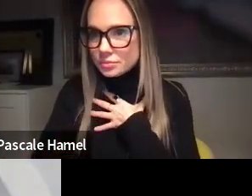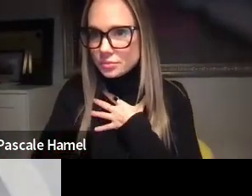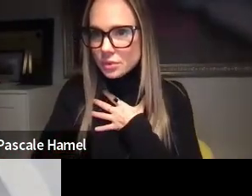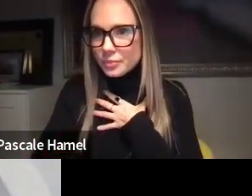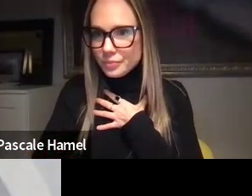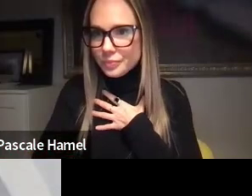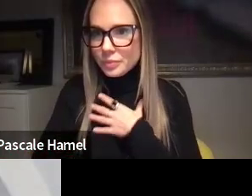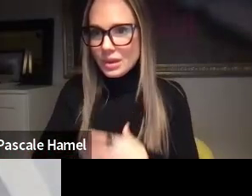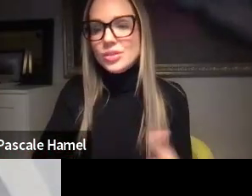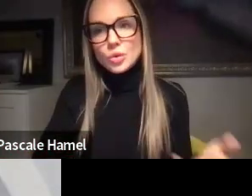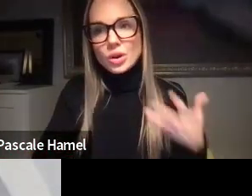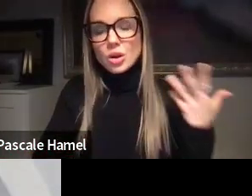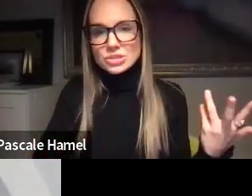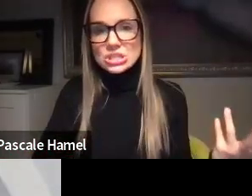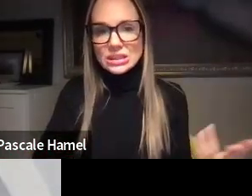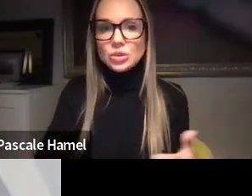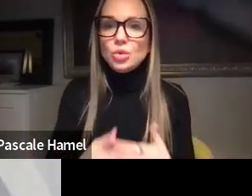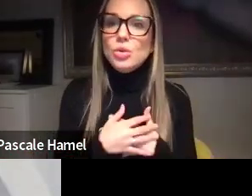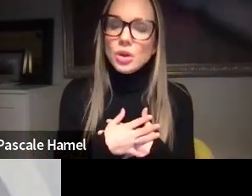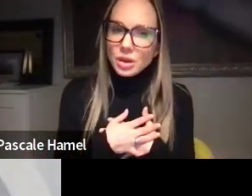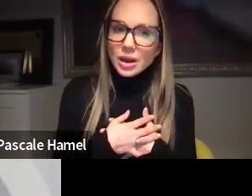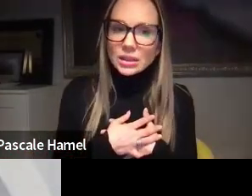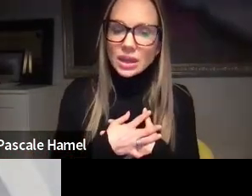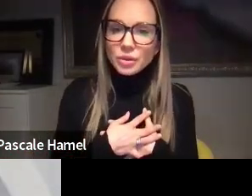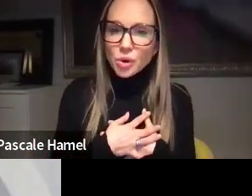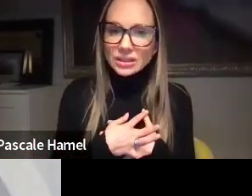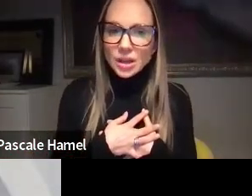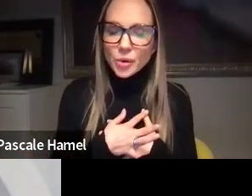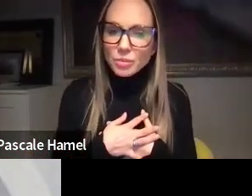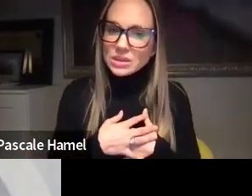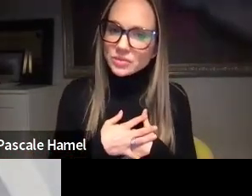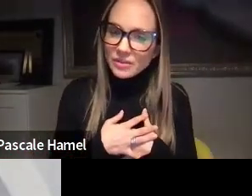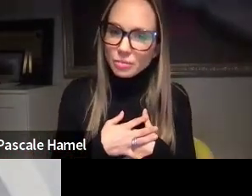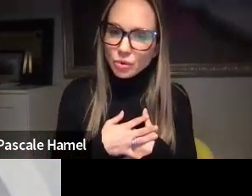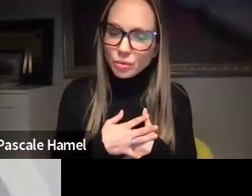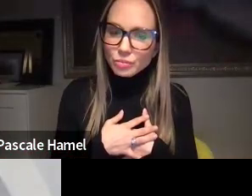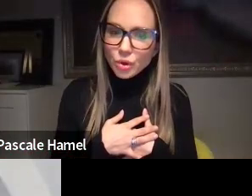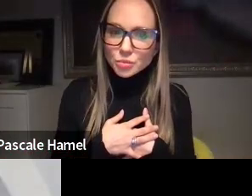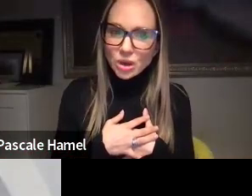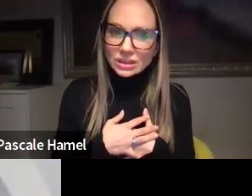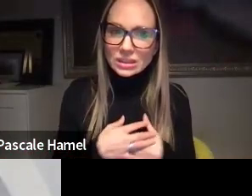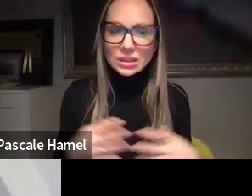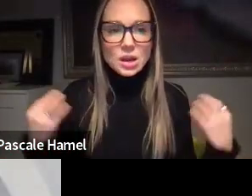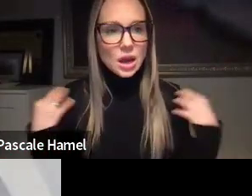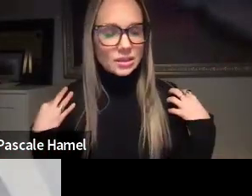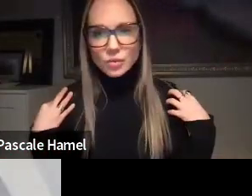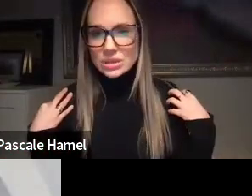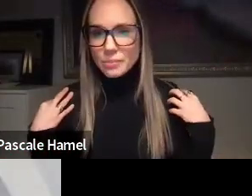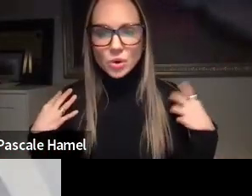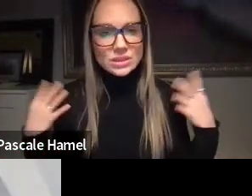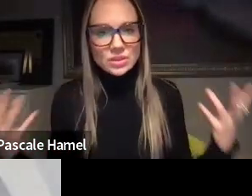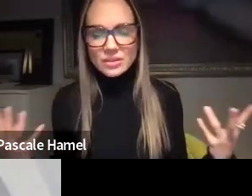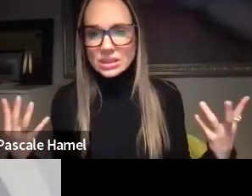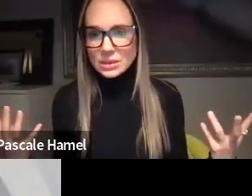ça. OK? Donc, comme je disais tantôt, rentrez votre poitrine en premier si vous avez une plus grosse poitrine. Rentrez